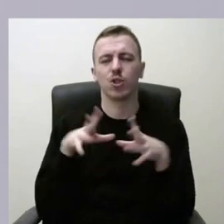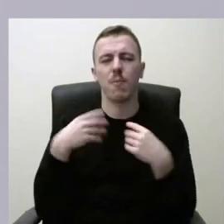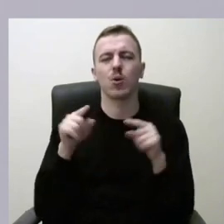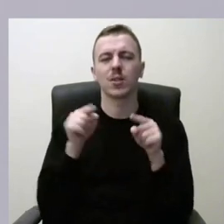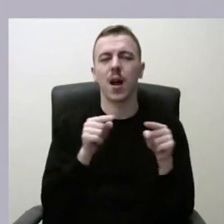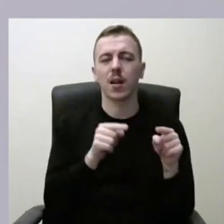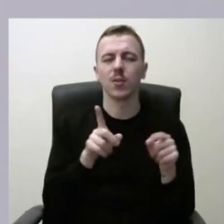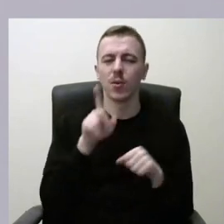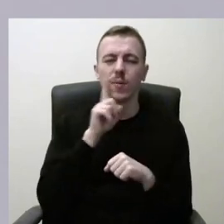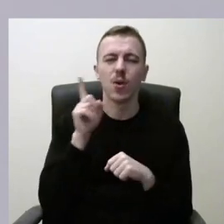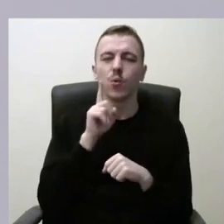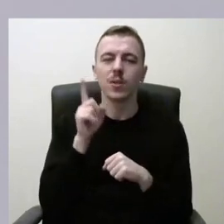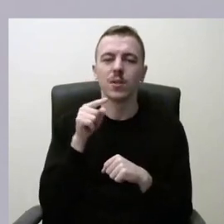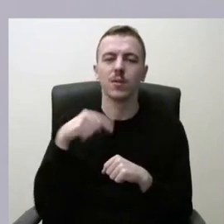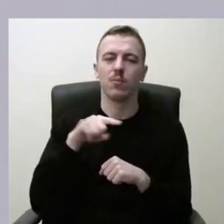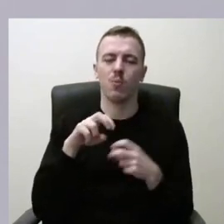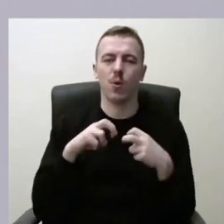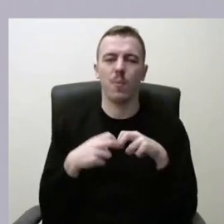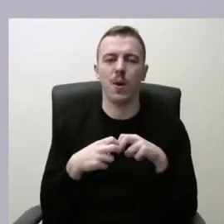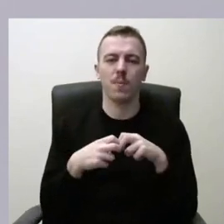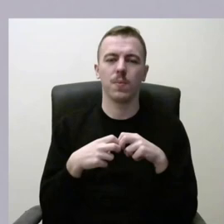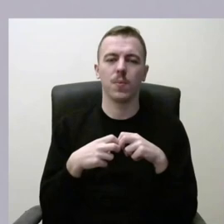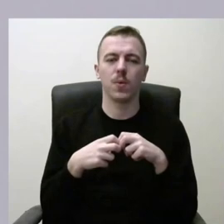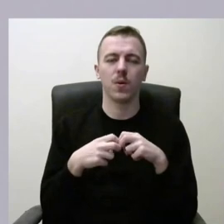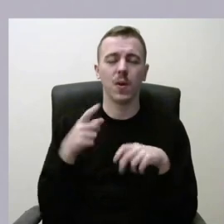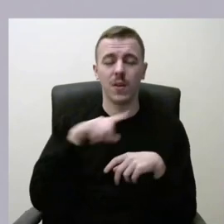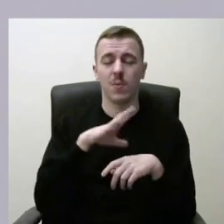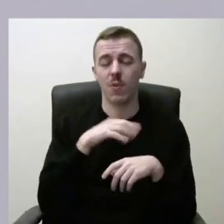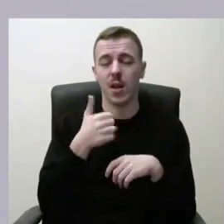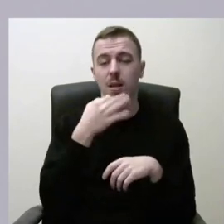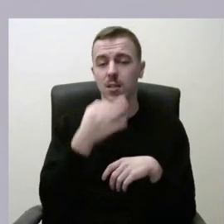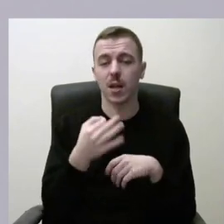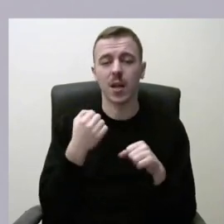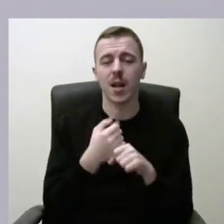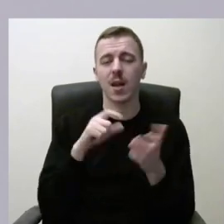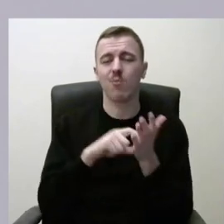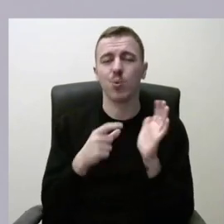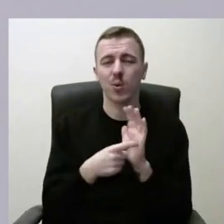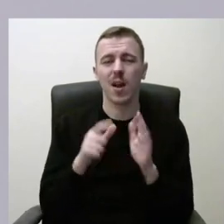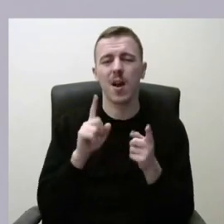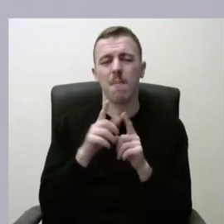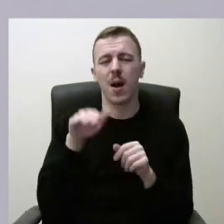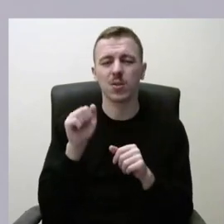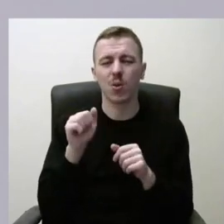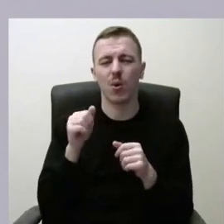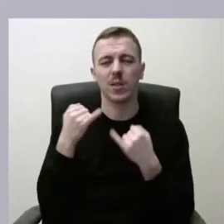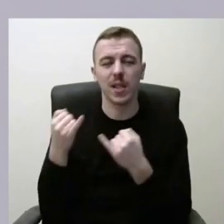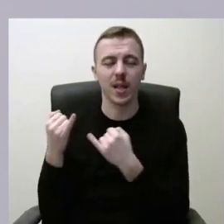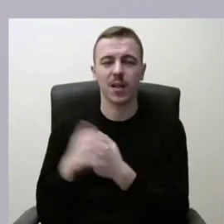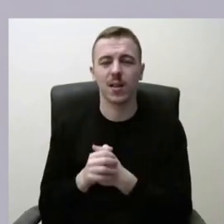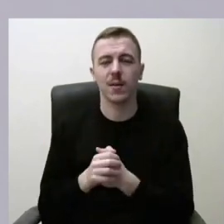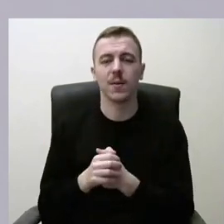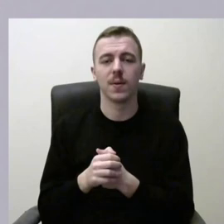jaunimo problemų. Čia viską kolegos gerai sakė, reikia ir tos būtus paskolas būtams teikti